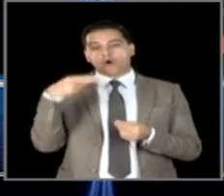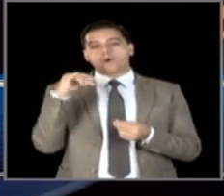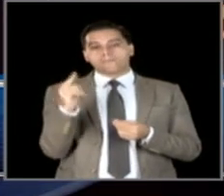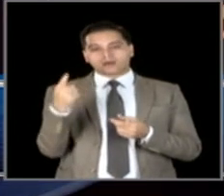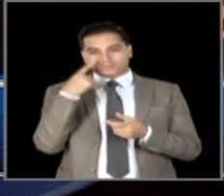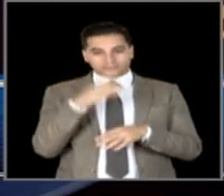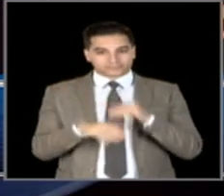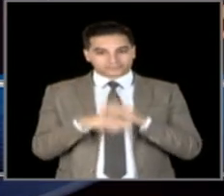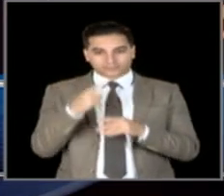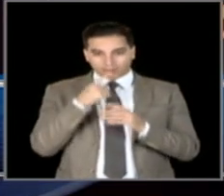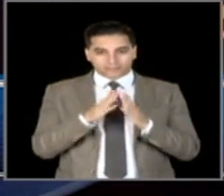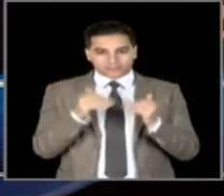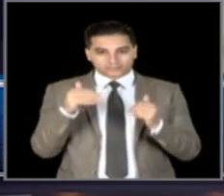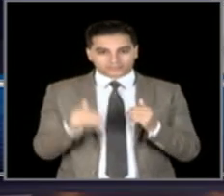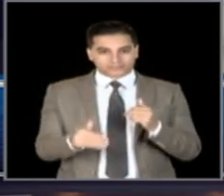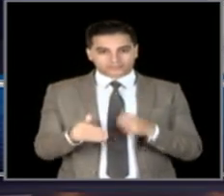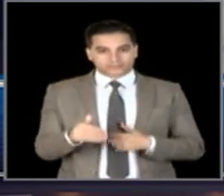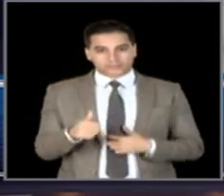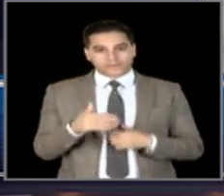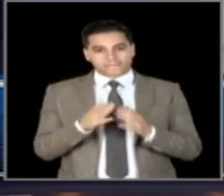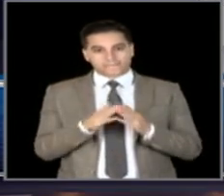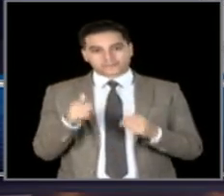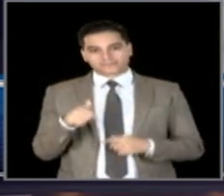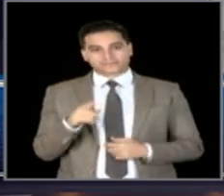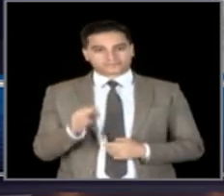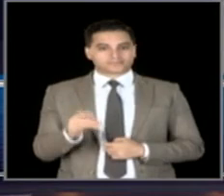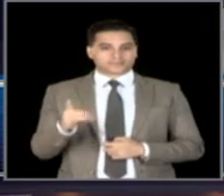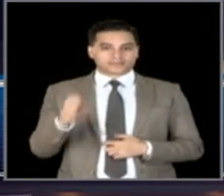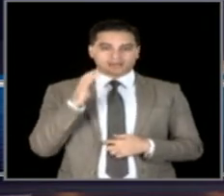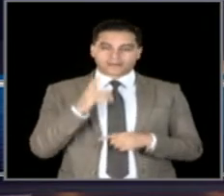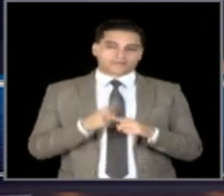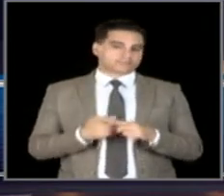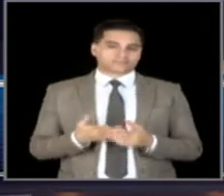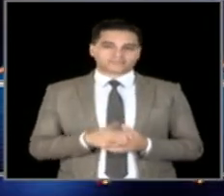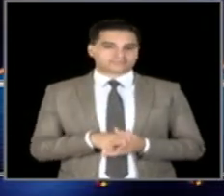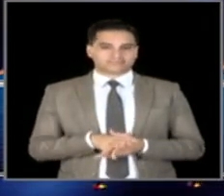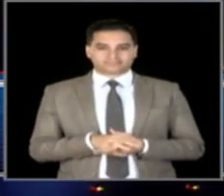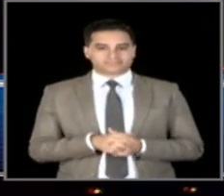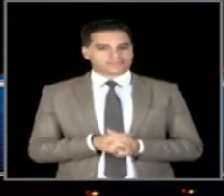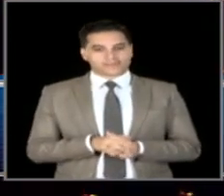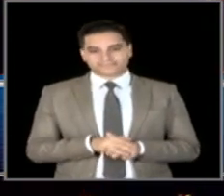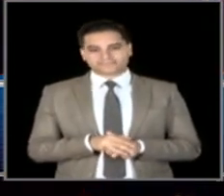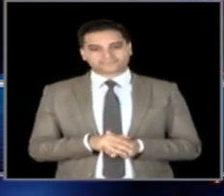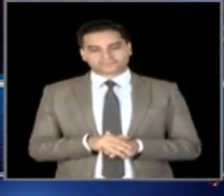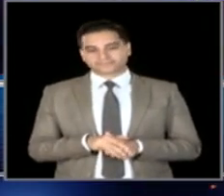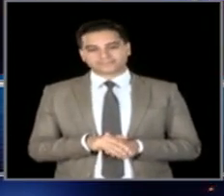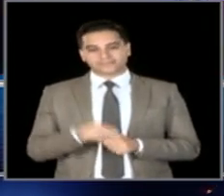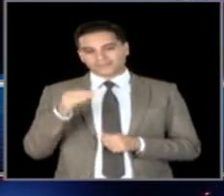عمر مصر عمر طبعا اجابه خاطئه